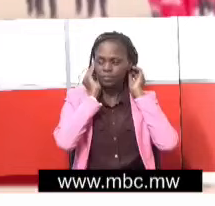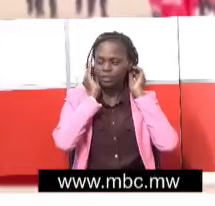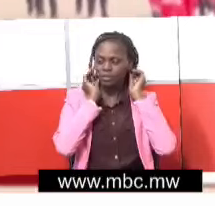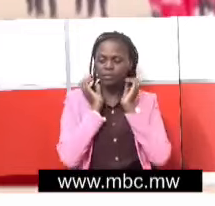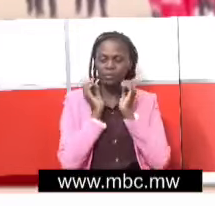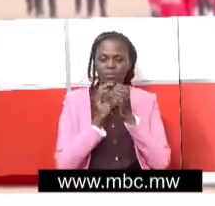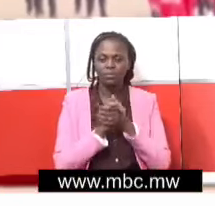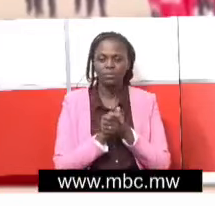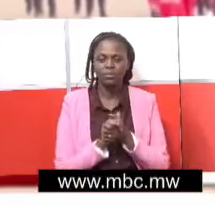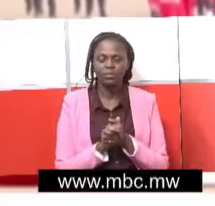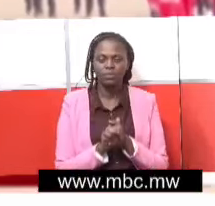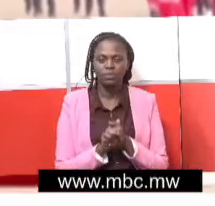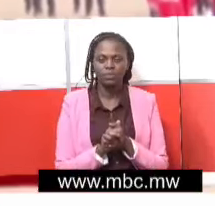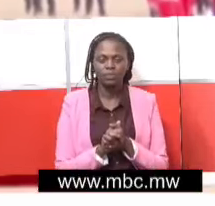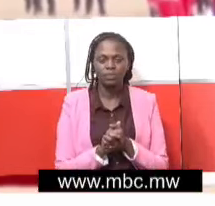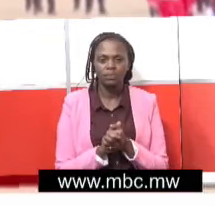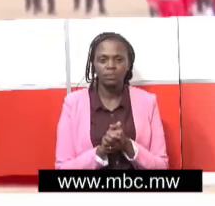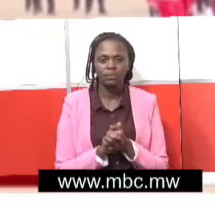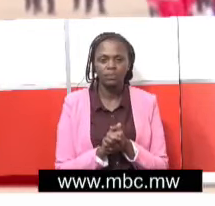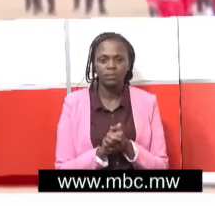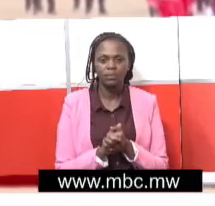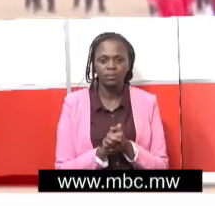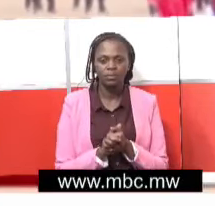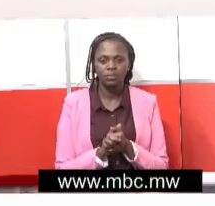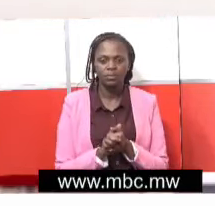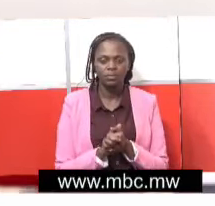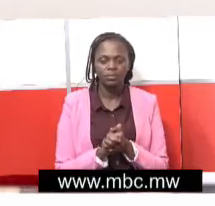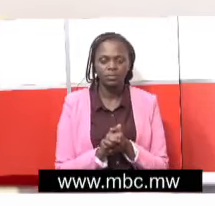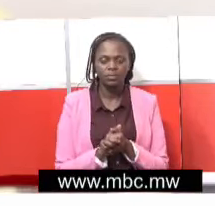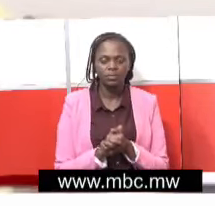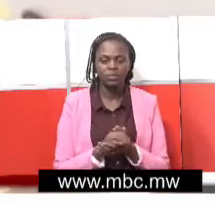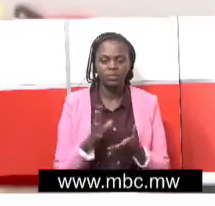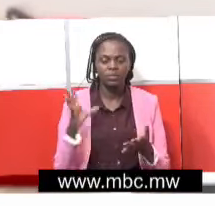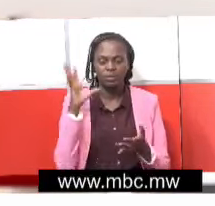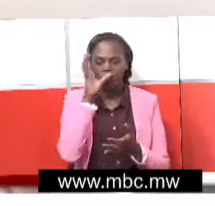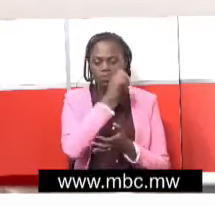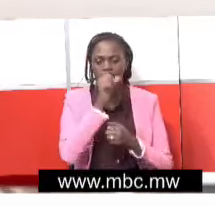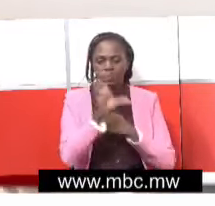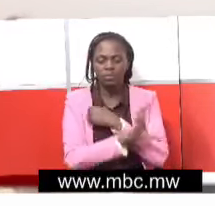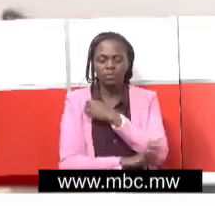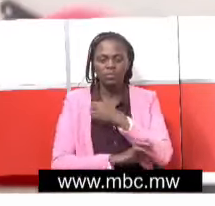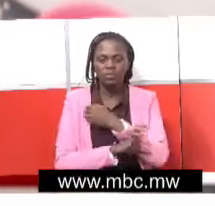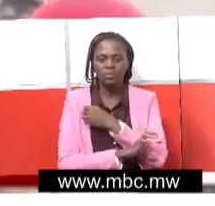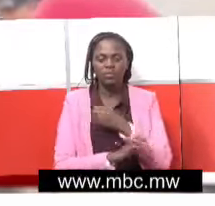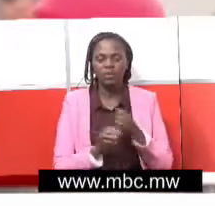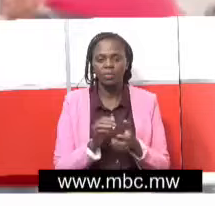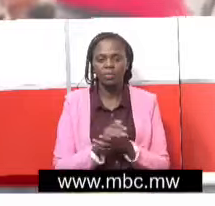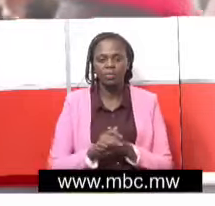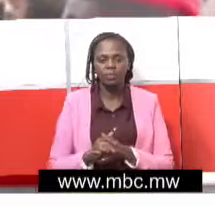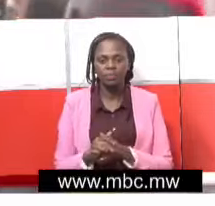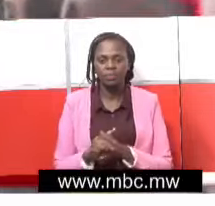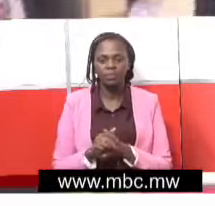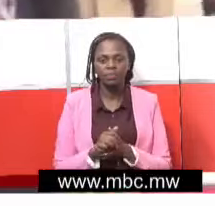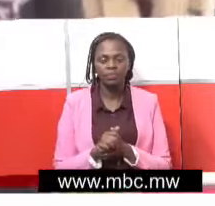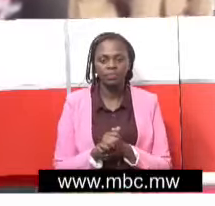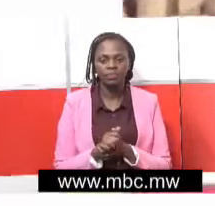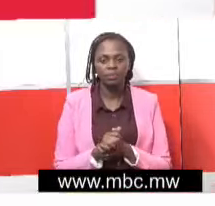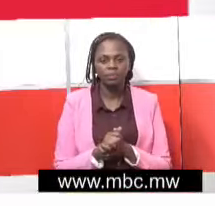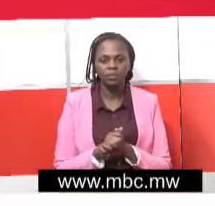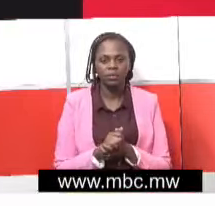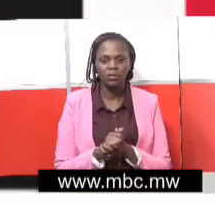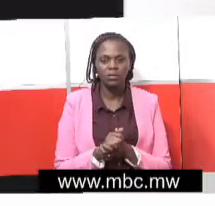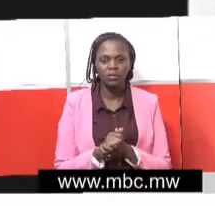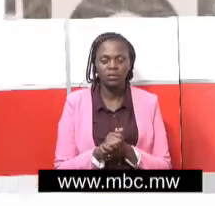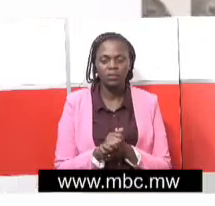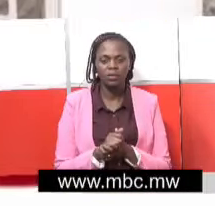President Chakwera wati ali ndi chikhulupiriro choti mavuto akusowa kwa mafuta tsopano achepa potsatira ulendo wake wa ku United Arab